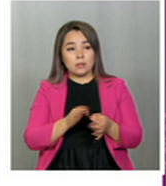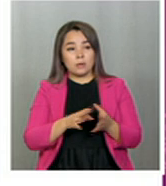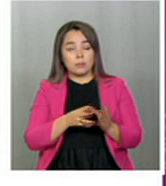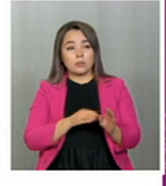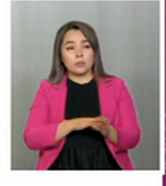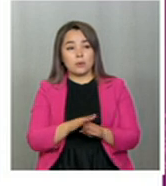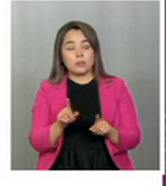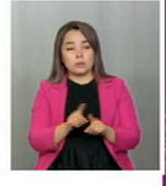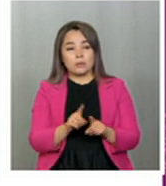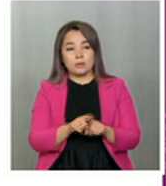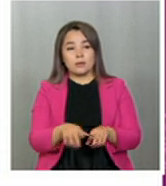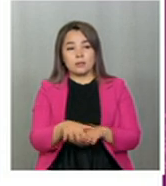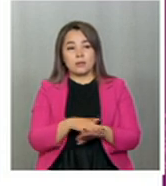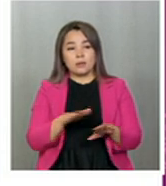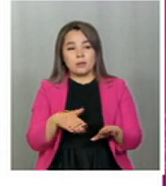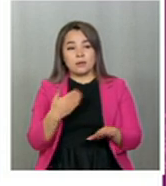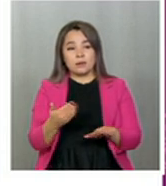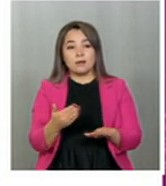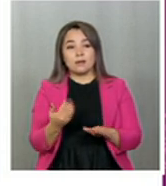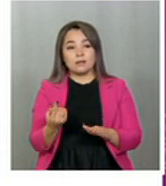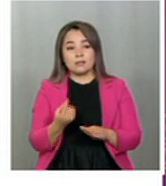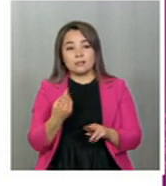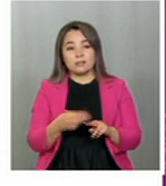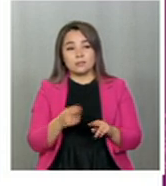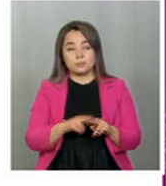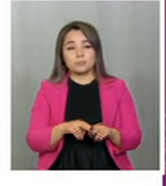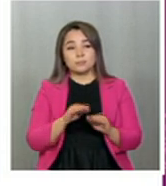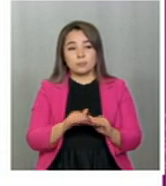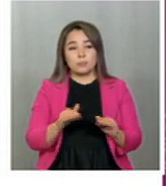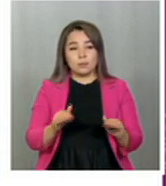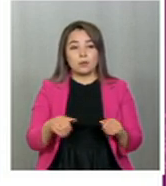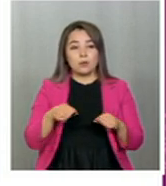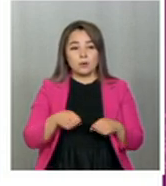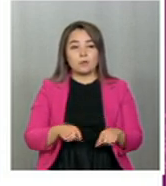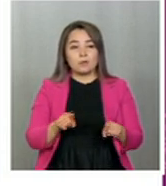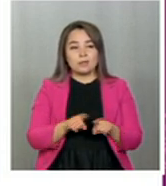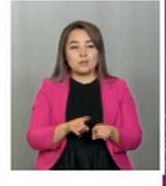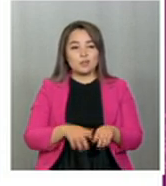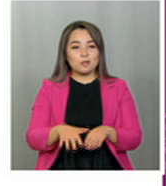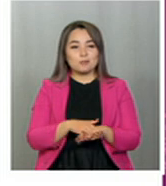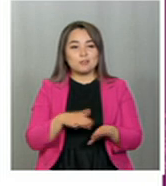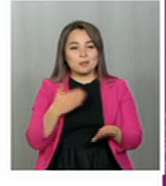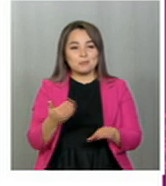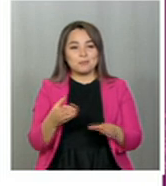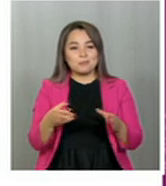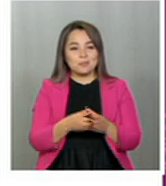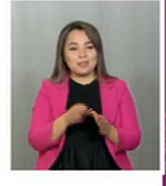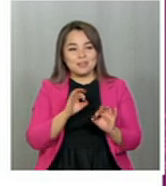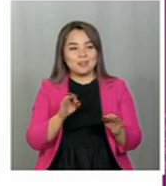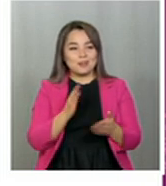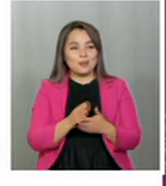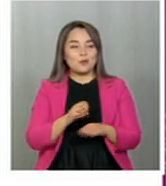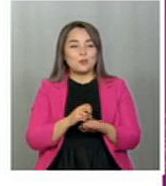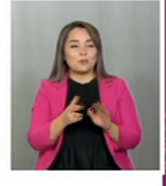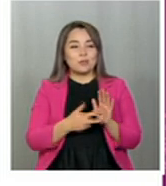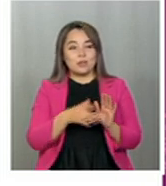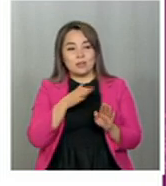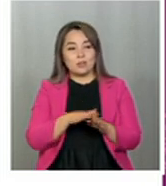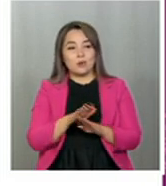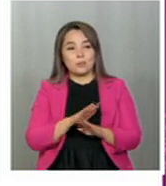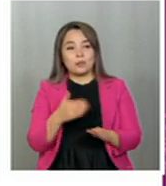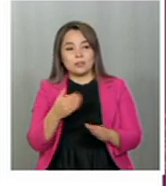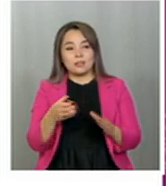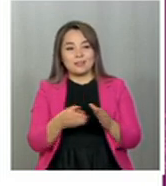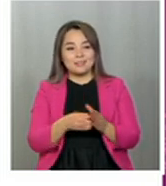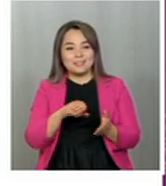келсемін. Біріншіден, балалар құқығы туралы заңның бірінші бабында 18 жасқа толмаған жеткіншек бала